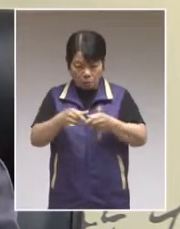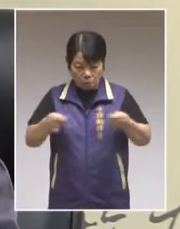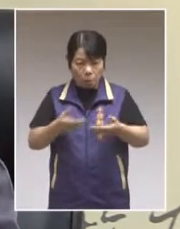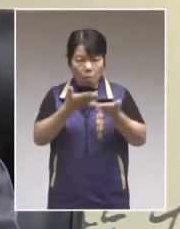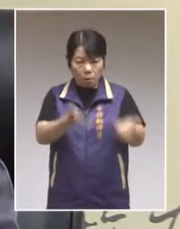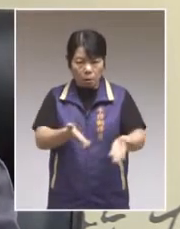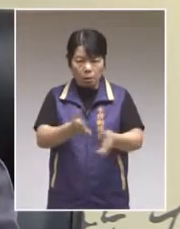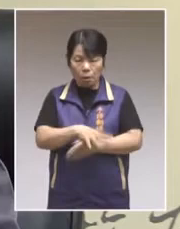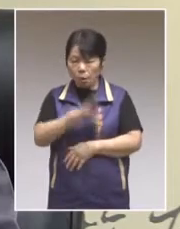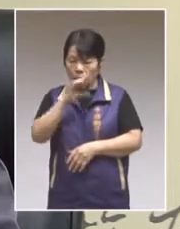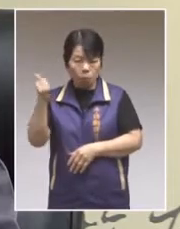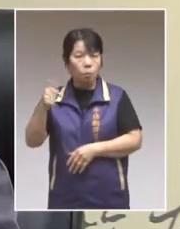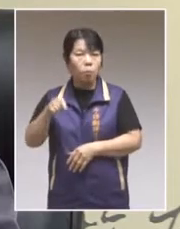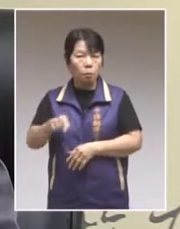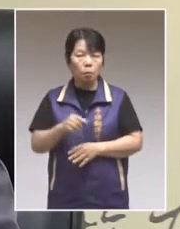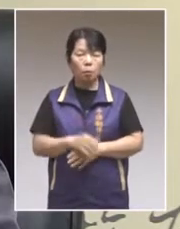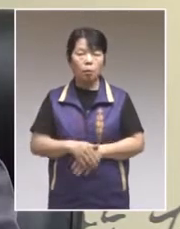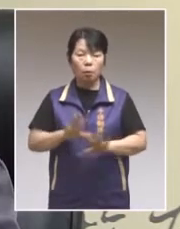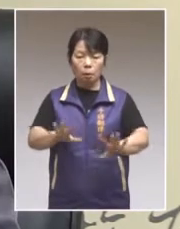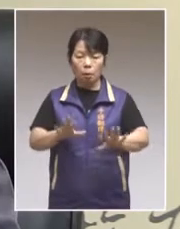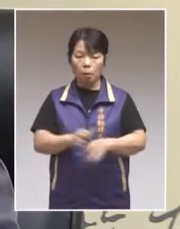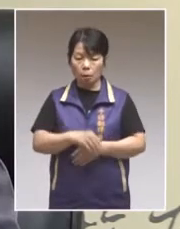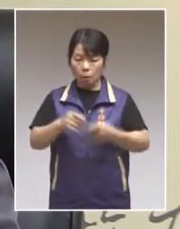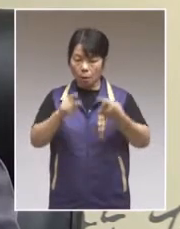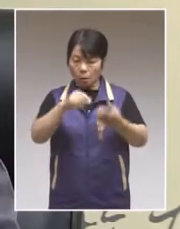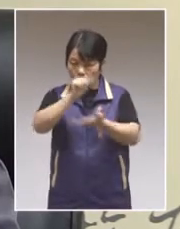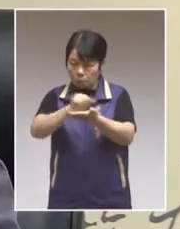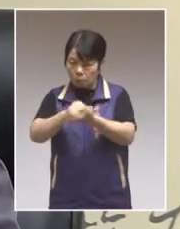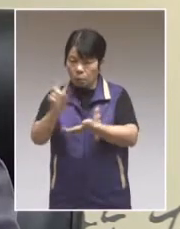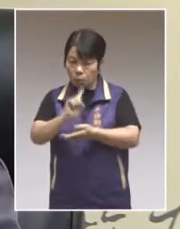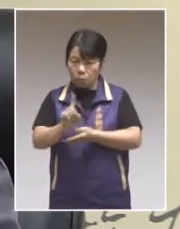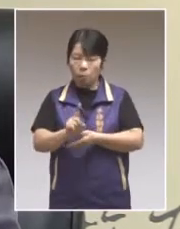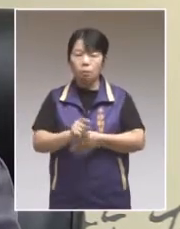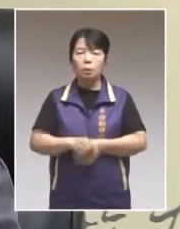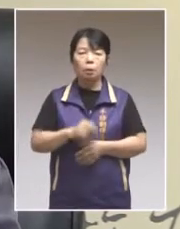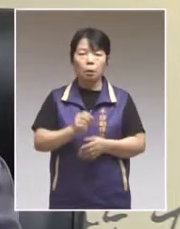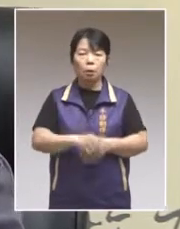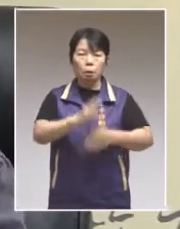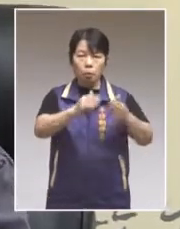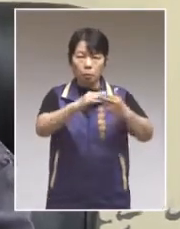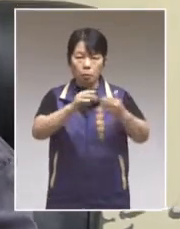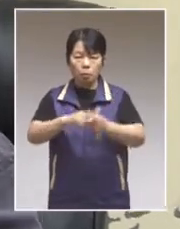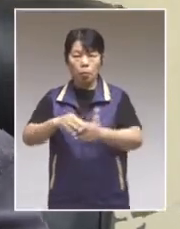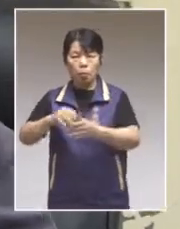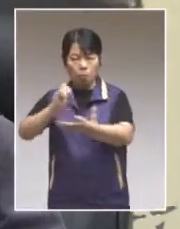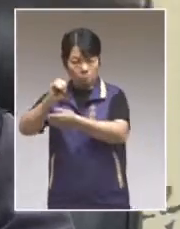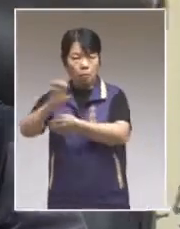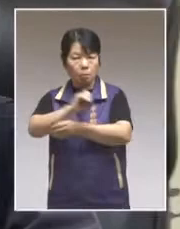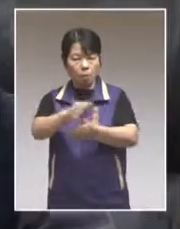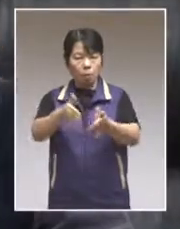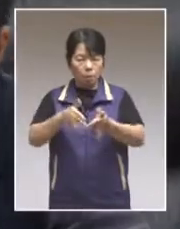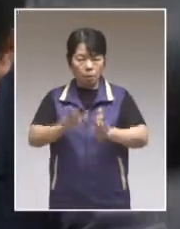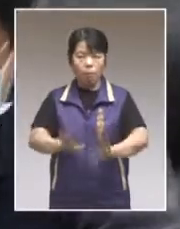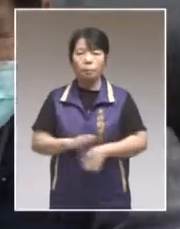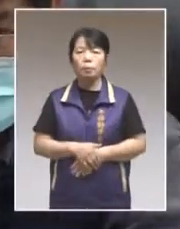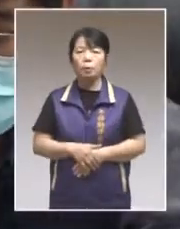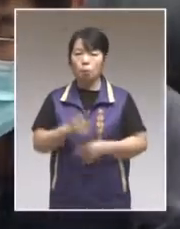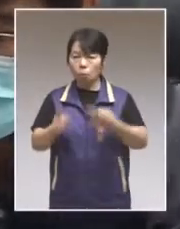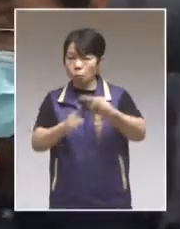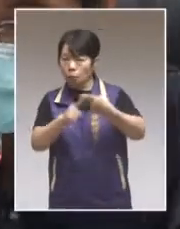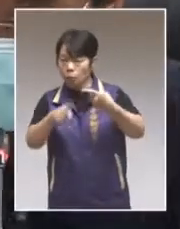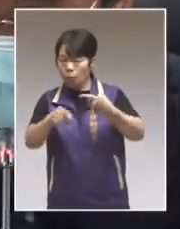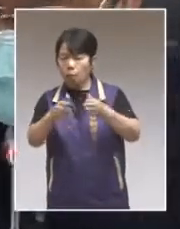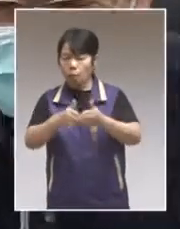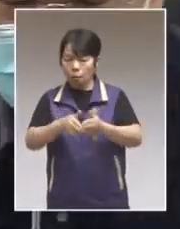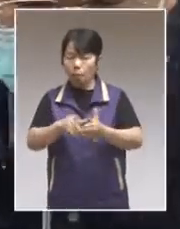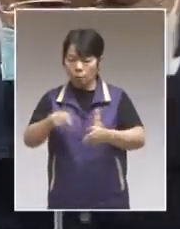果要回报给学校，回报给老师。那如果是阳性，那当然是就以目前的一个规范，还是要进行